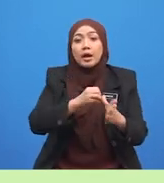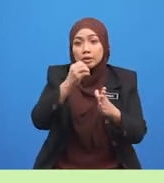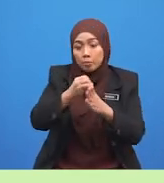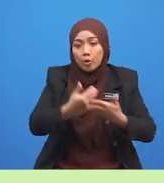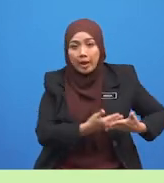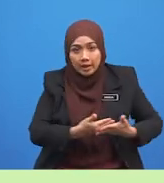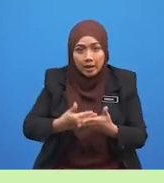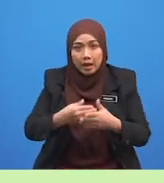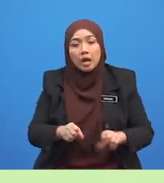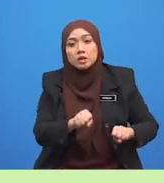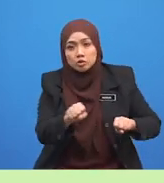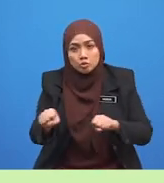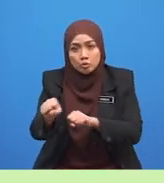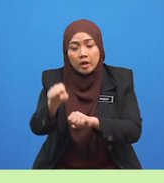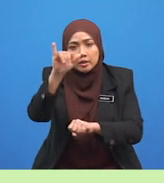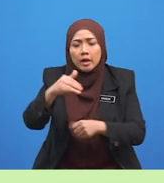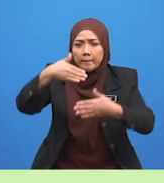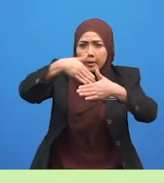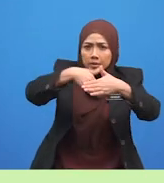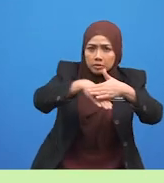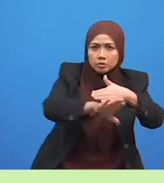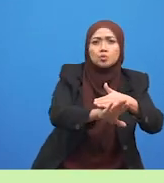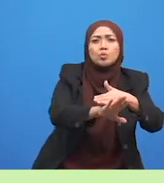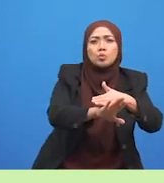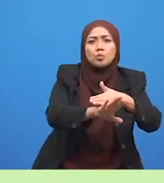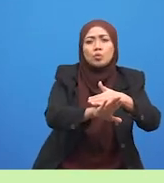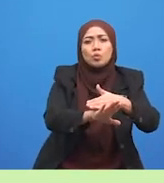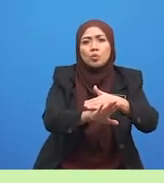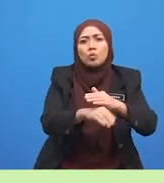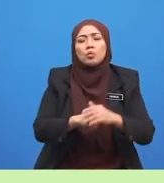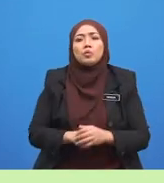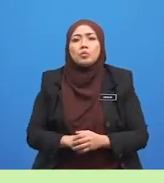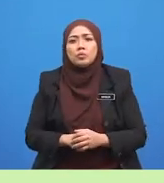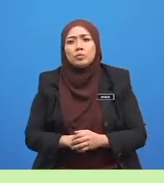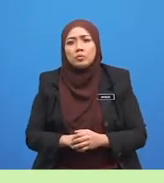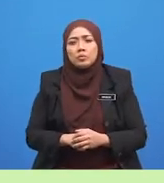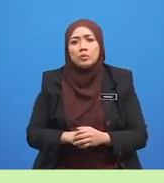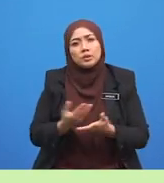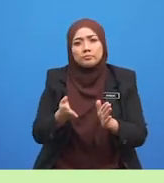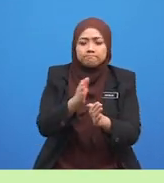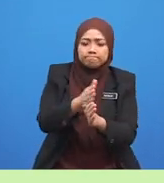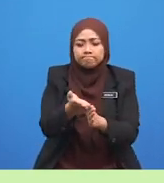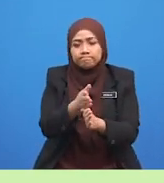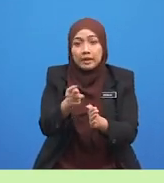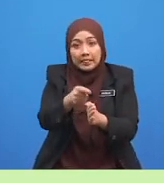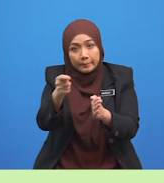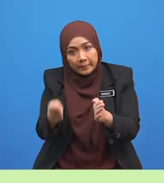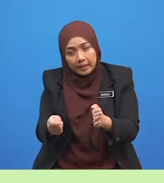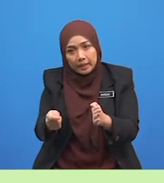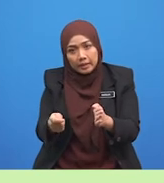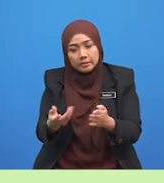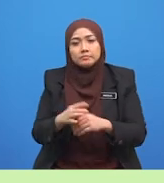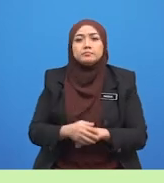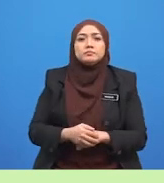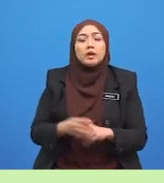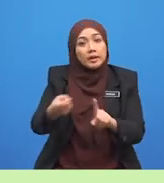masuk ke dalam di antara tebing. Sungai bermula dari hujan, berpunca dari air